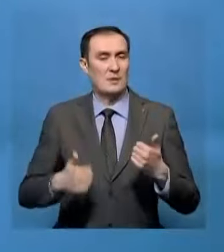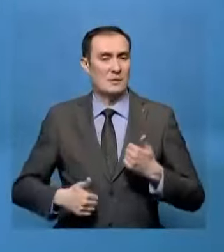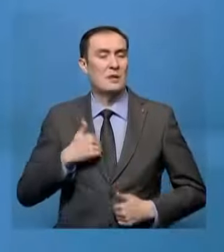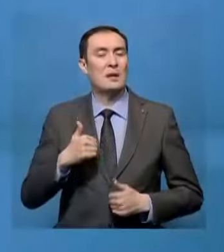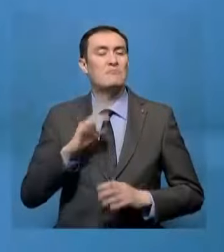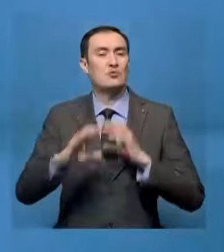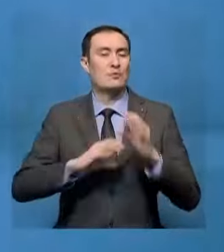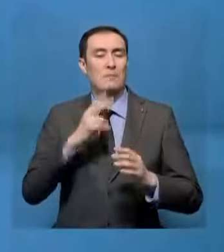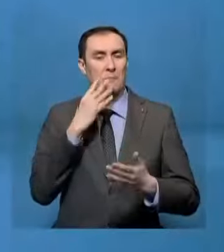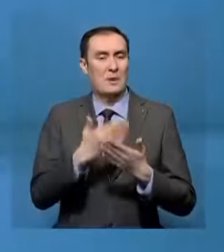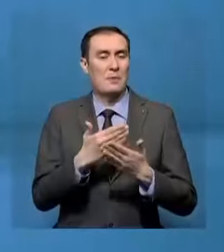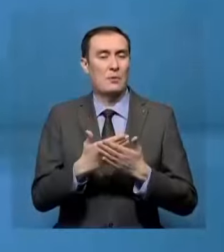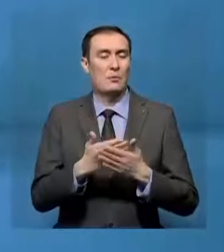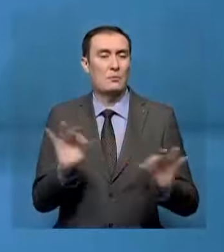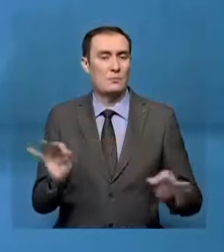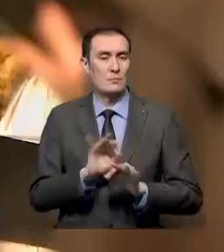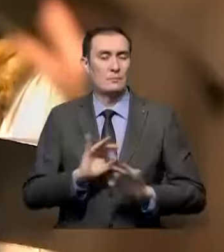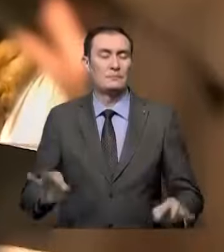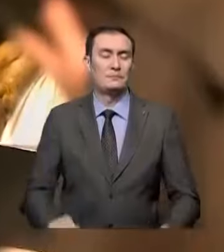оценили мировую премьеру.